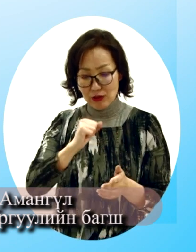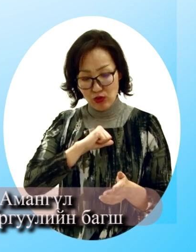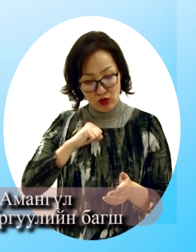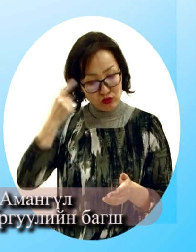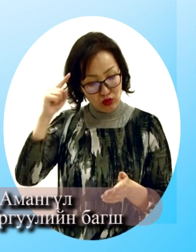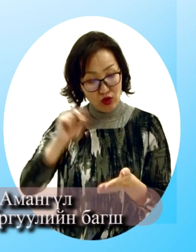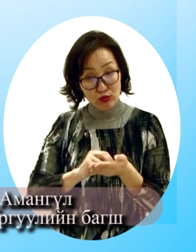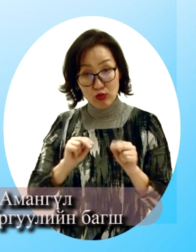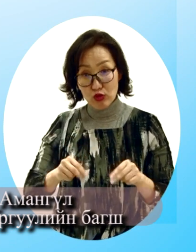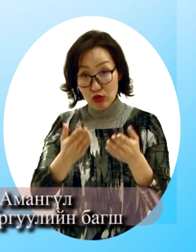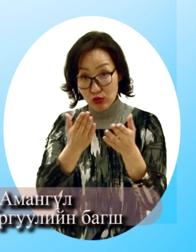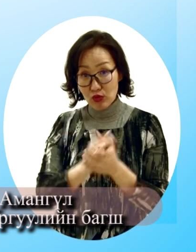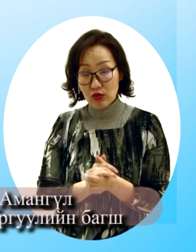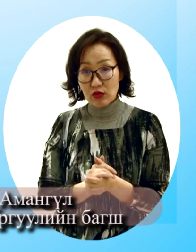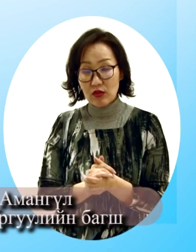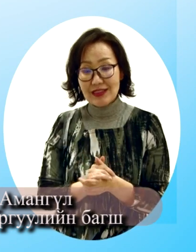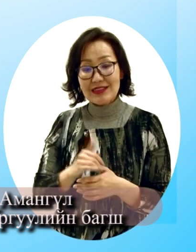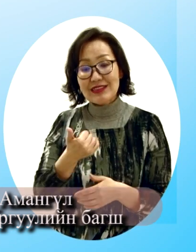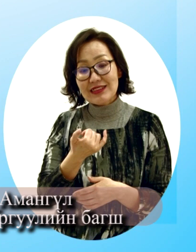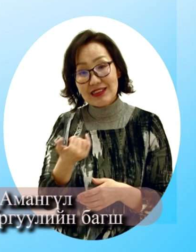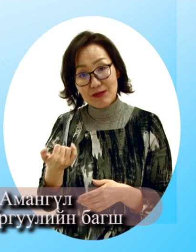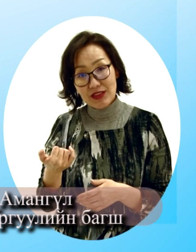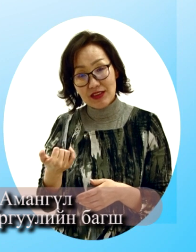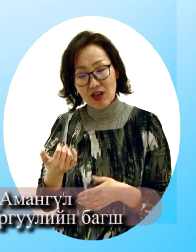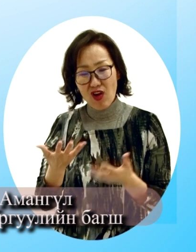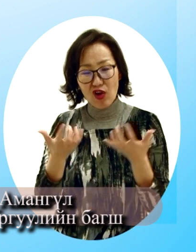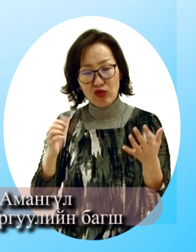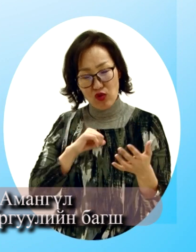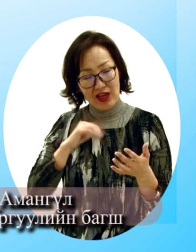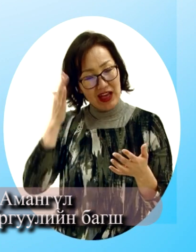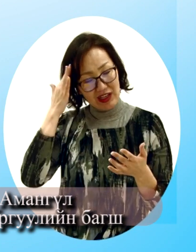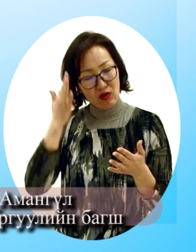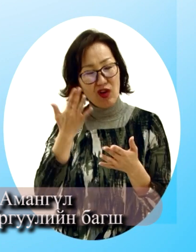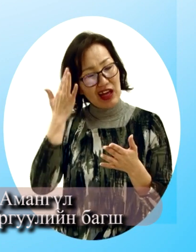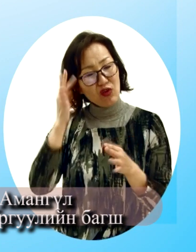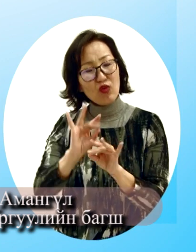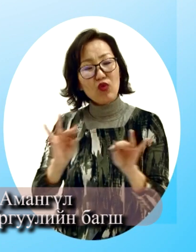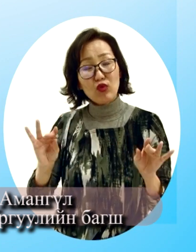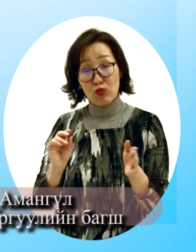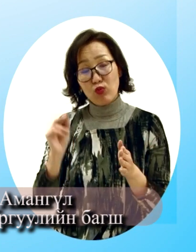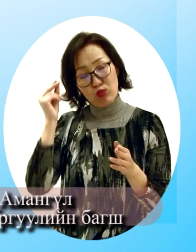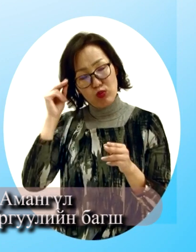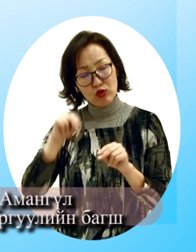Сұрақ қойға болады. Тағы басқа көптеген тәсілдермен шығаруға болады.